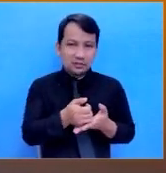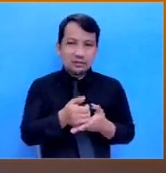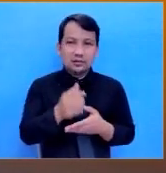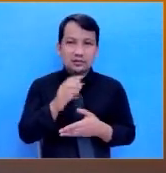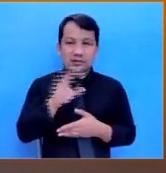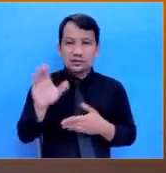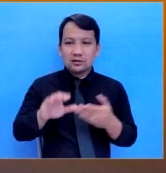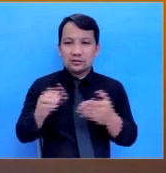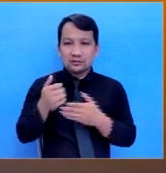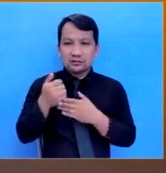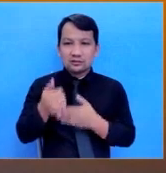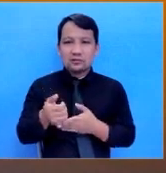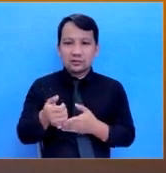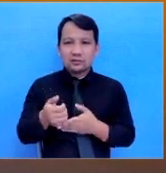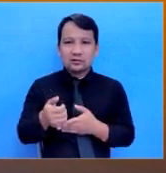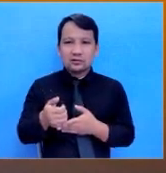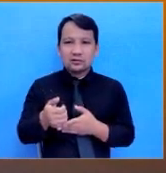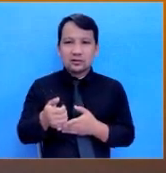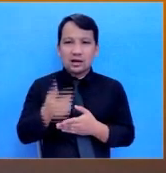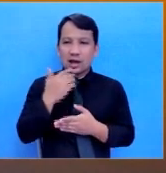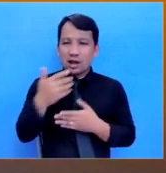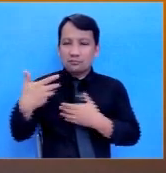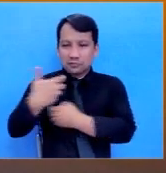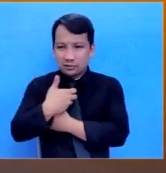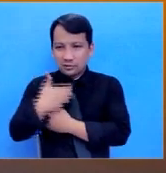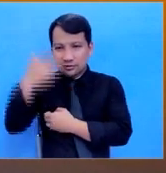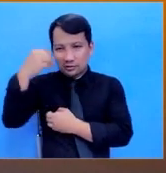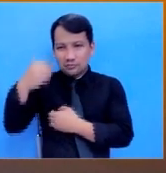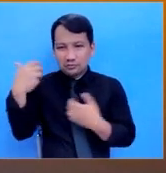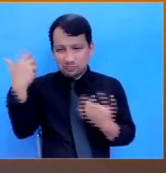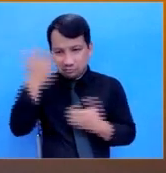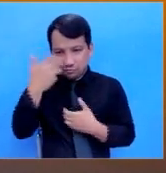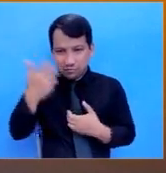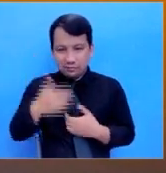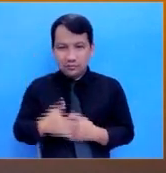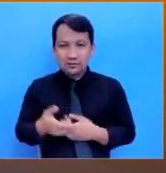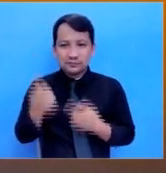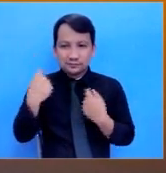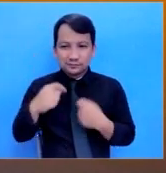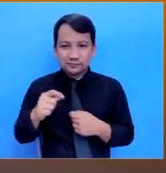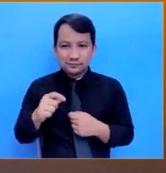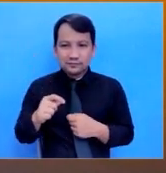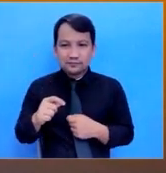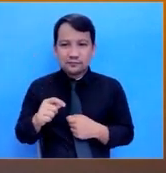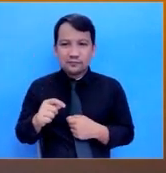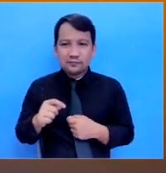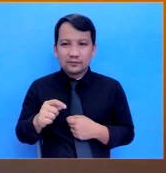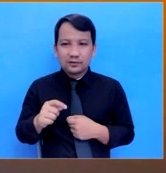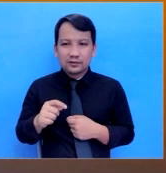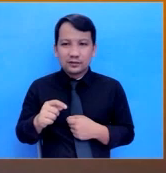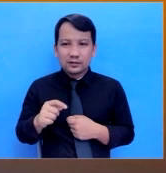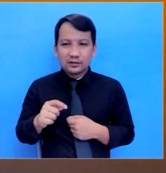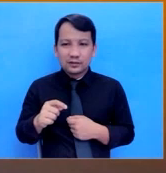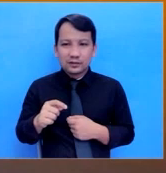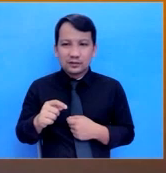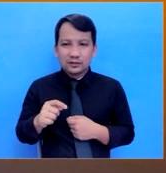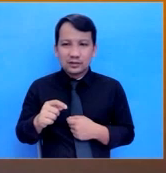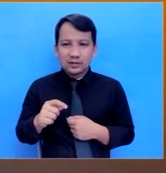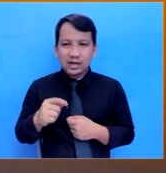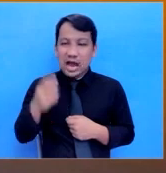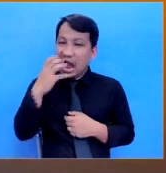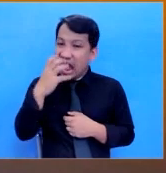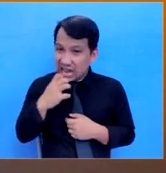biktima, pero sadyang ayaw siyang pakawalan ng hayop. Sinubukan pa ng orangutan na kagatid ang paa ng lalaki bago niya